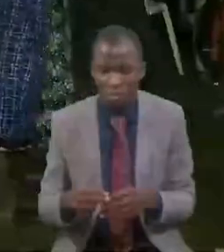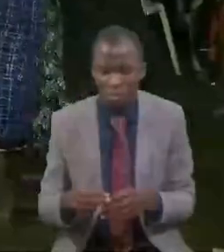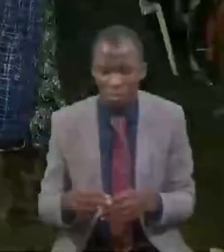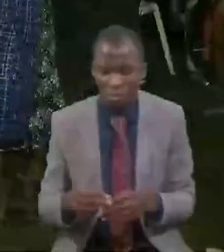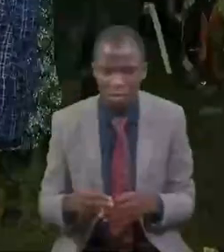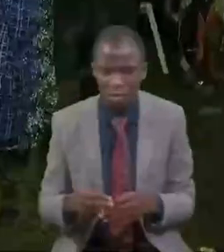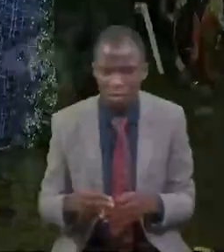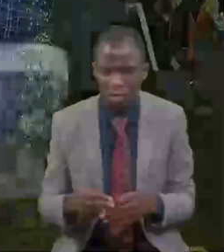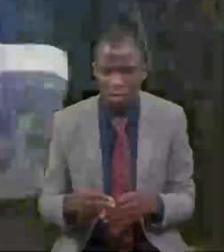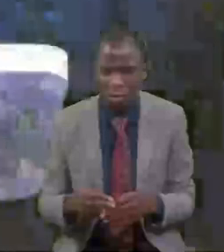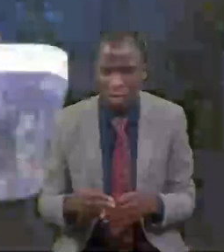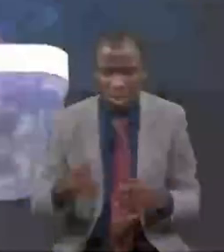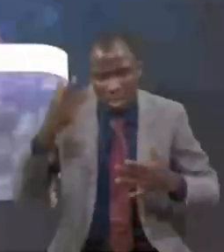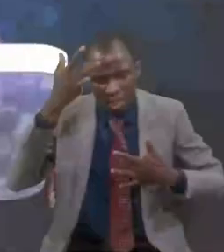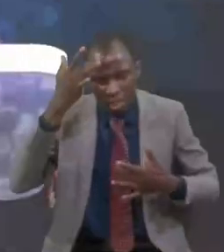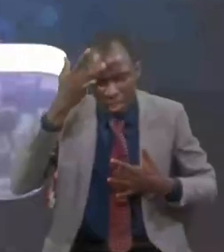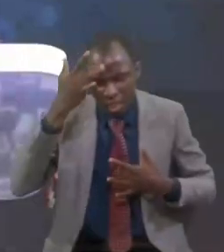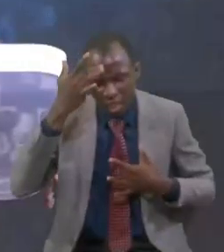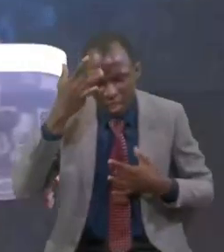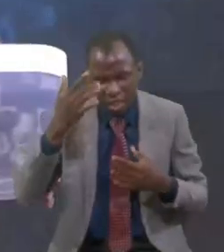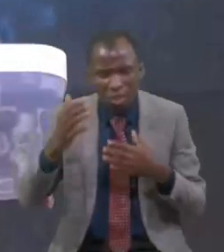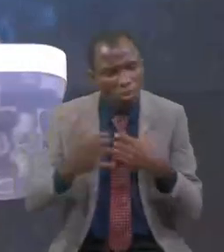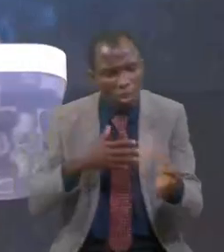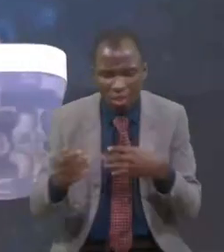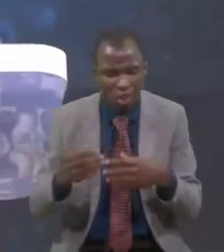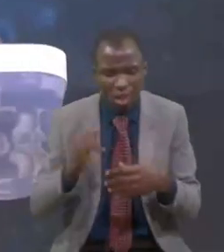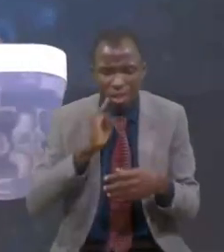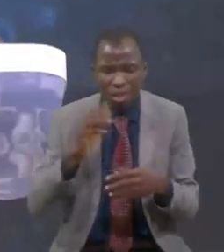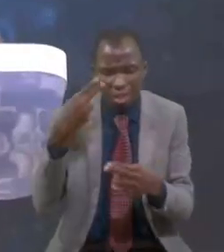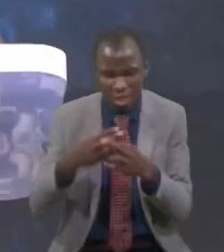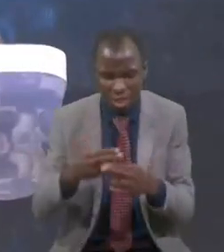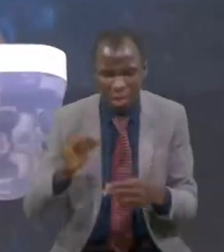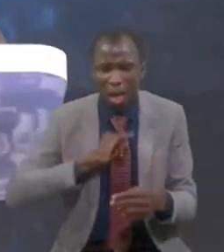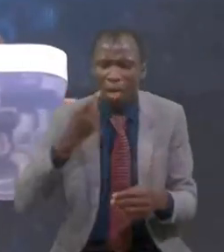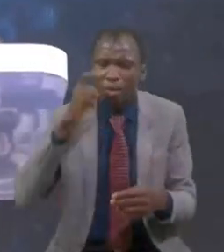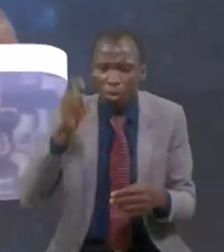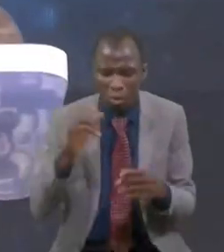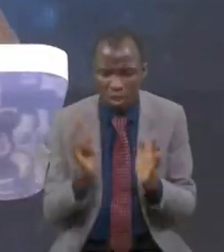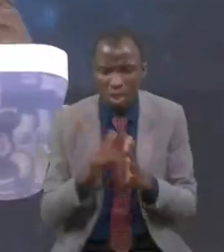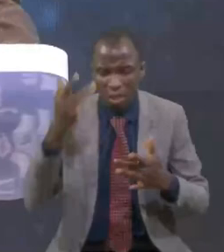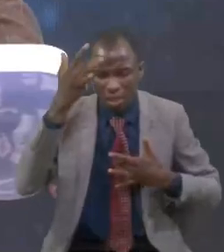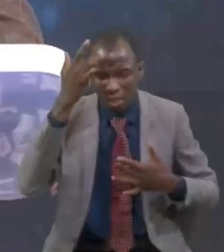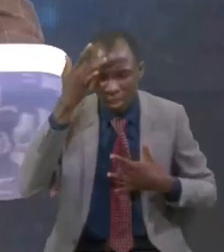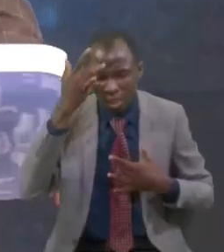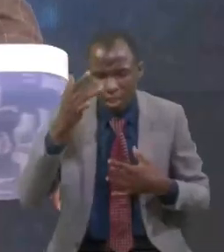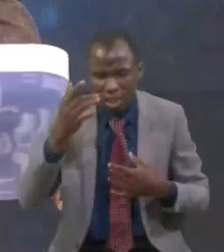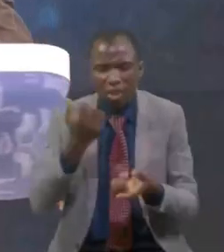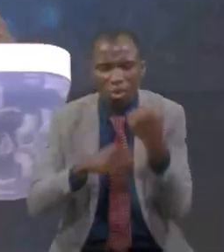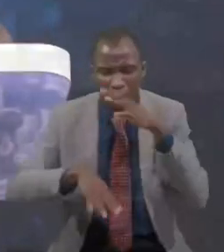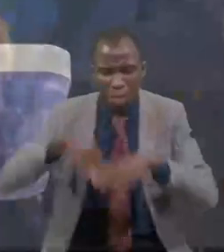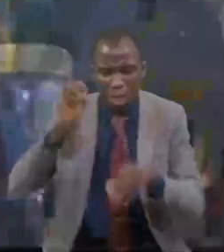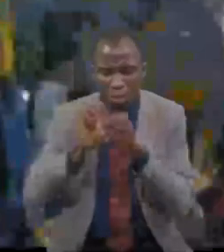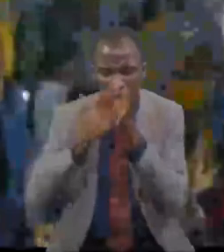Jésus-Christ maladie quel que soit le nom je te commande maladie sors de là au nom